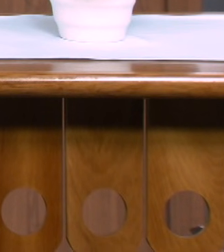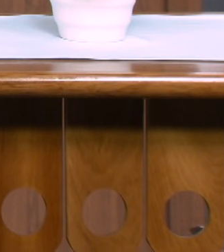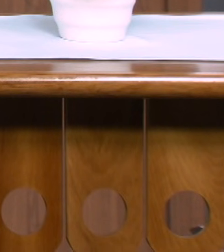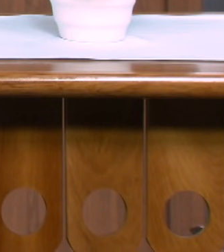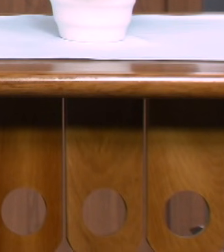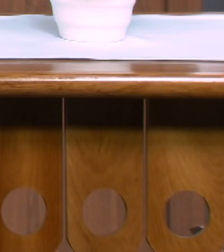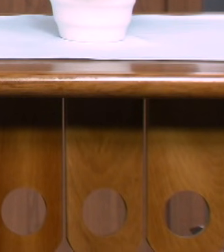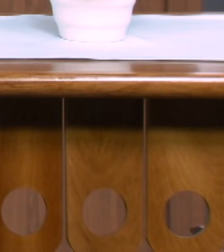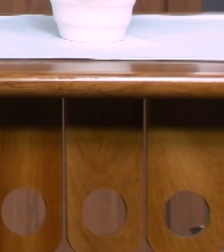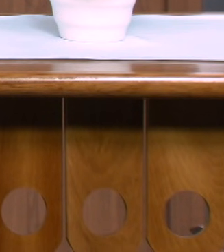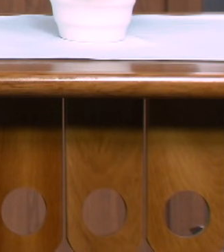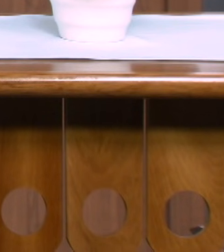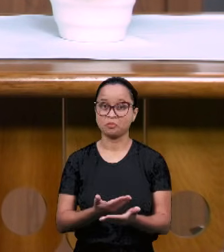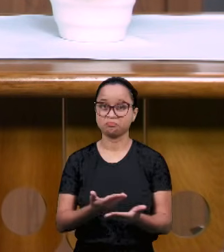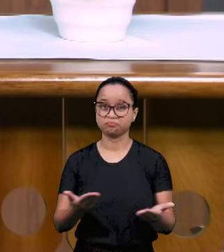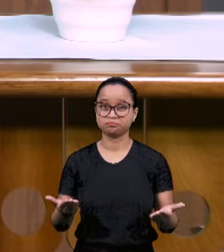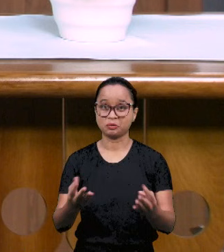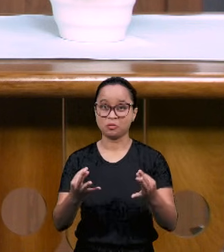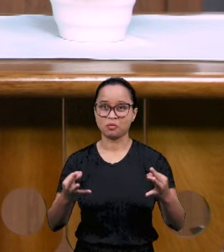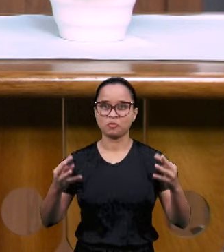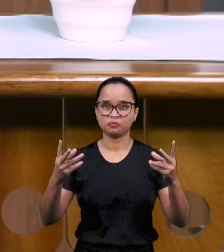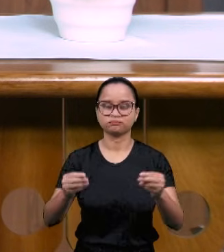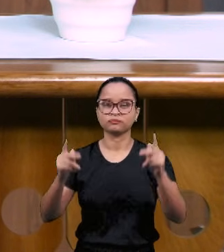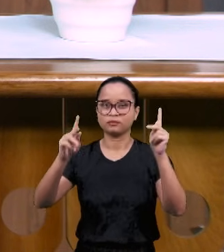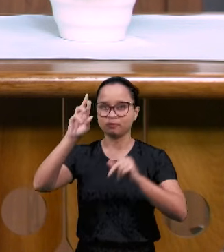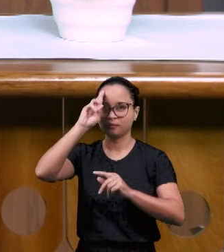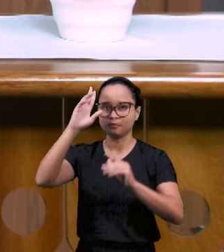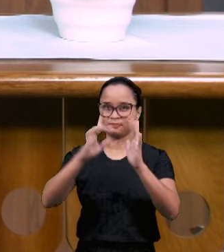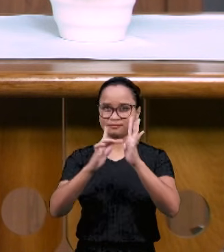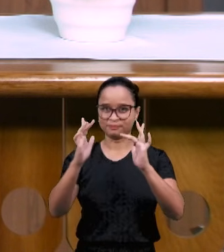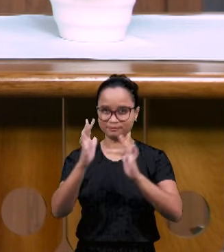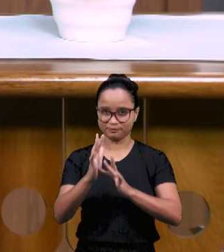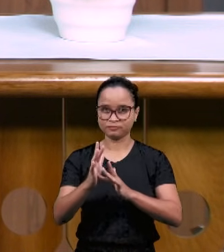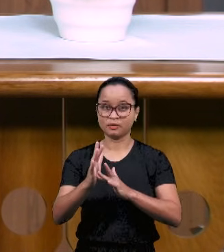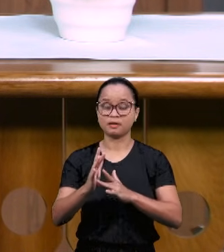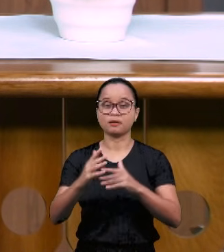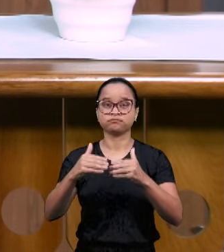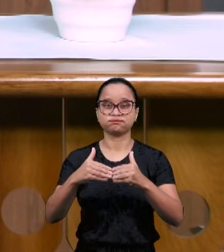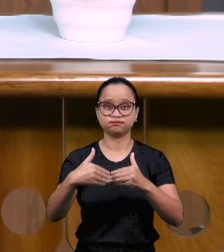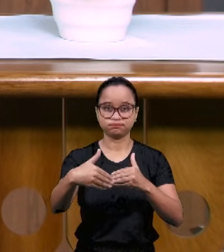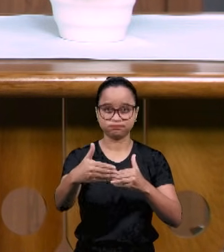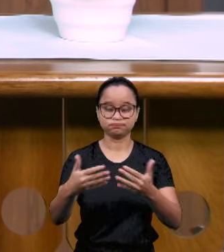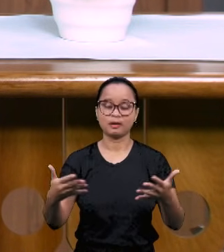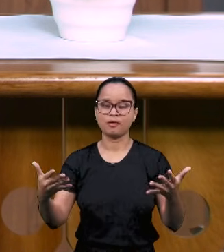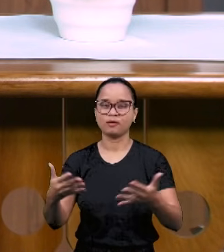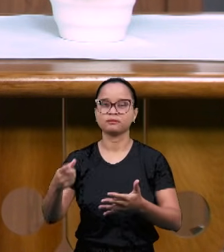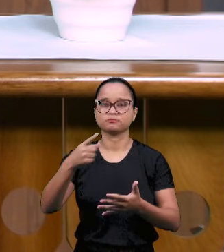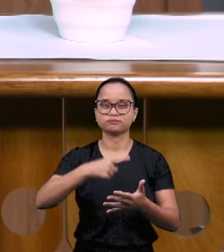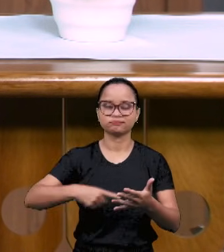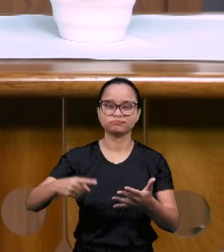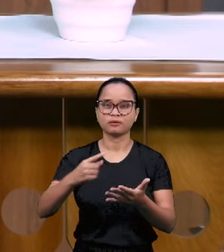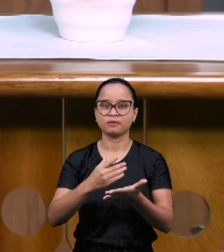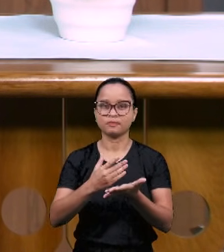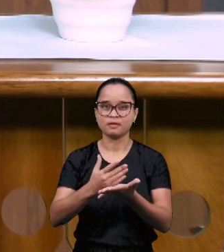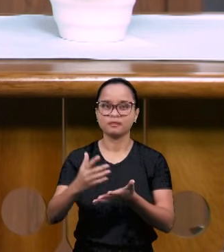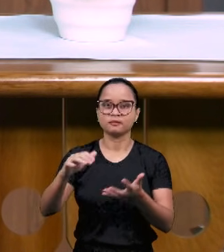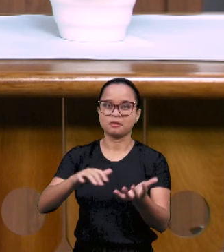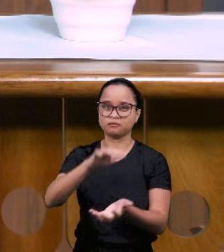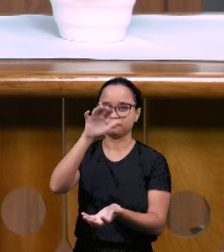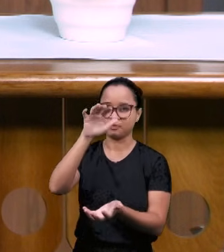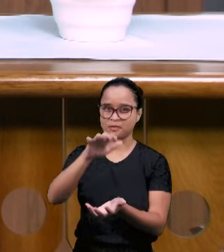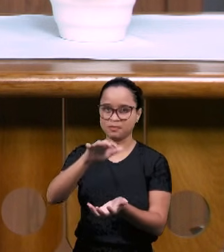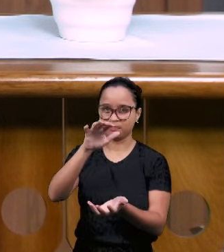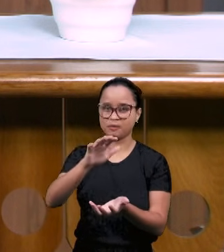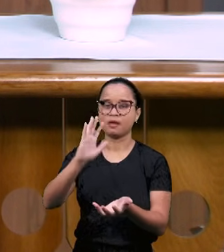Nous saluons à tous dans la paix du Seigneur Jésus. À partir de ce moment, nous commençons notre transmission